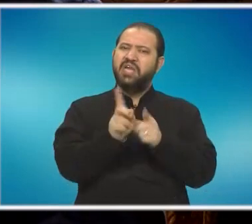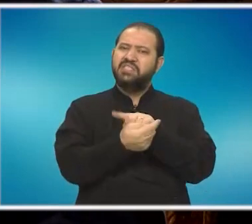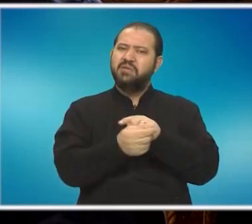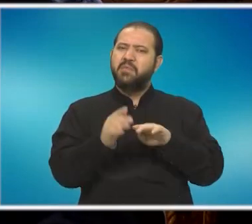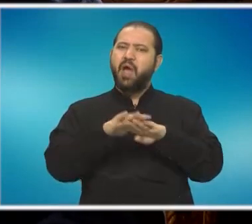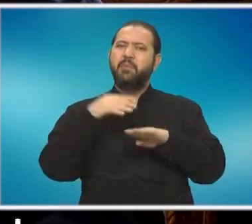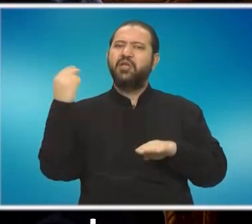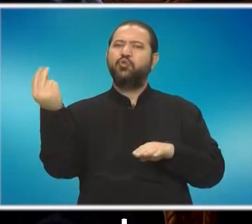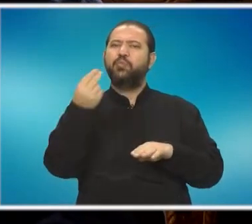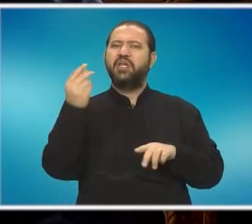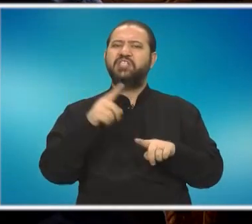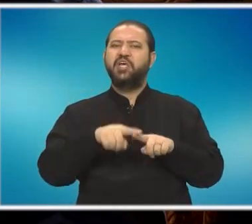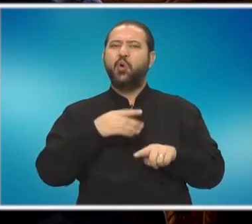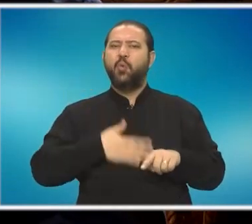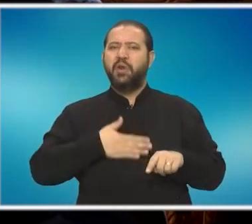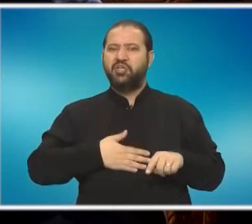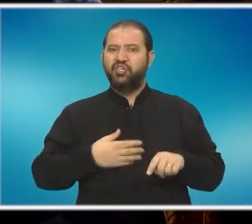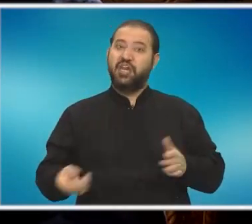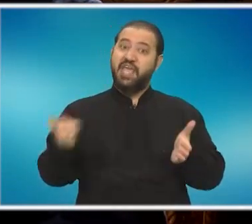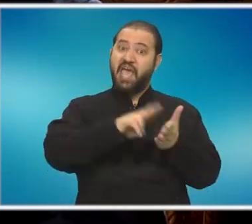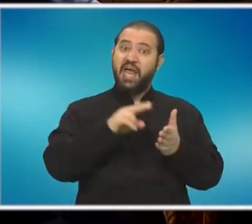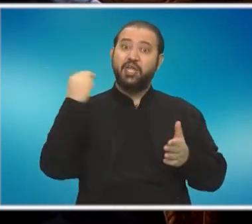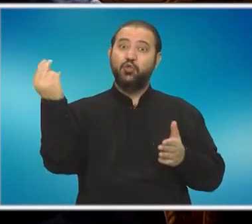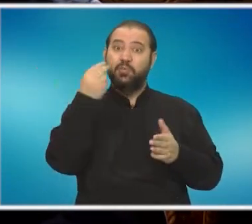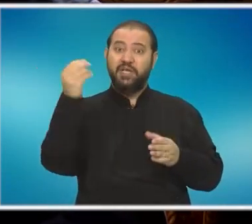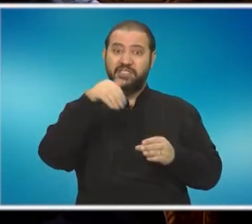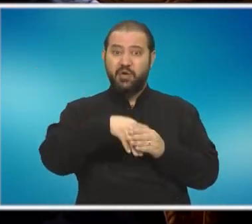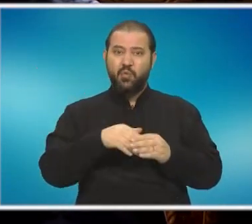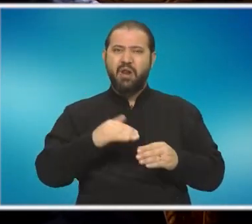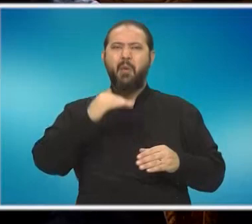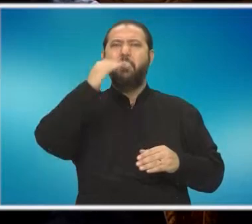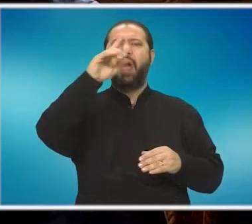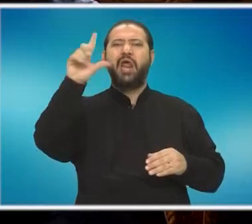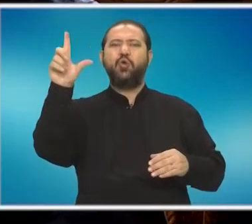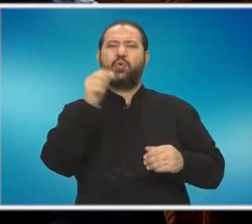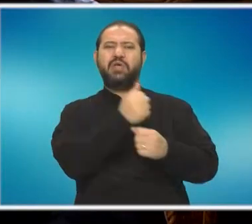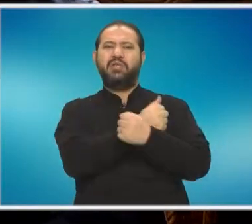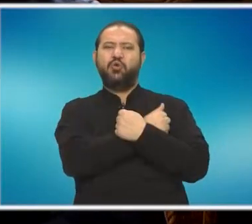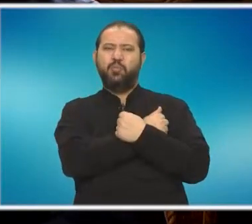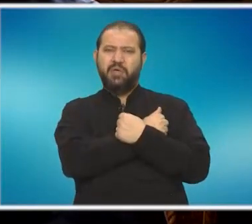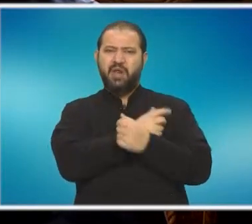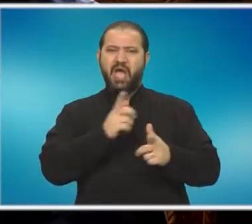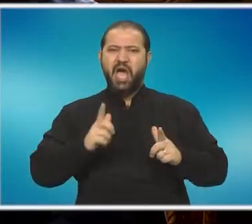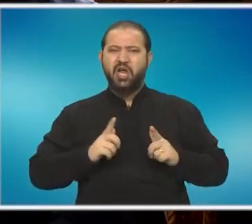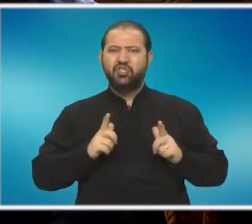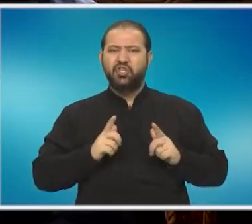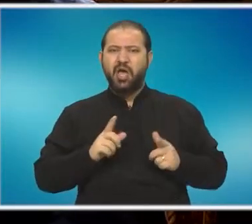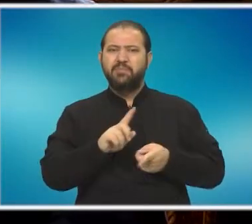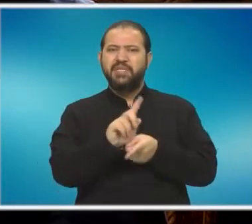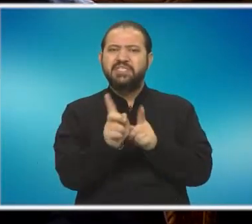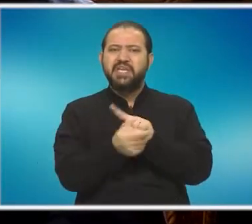iar Dumnezeu, în dragostea sa și în răbdarea sa nemăsurată față de noi, încă